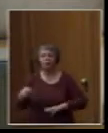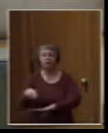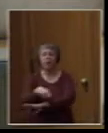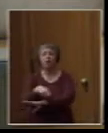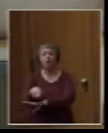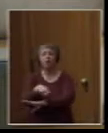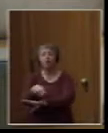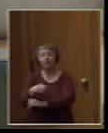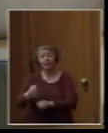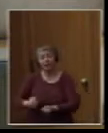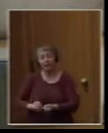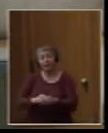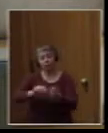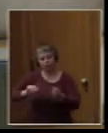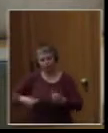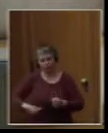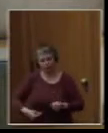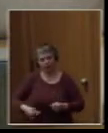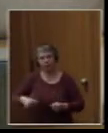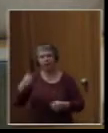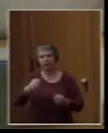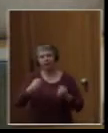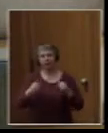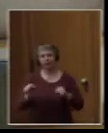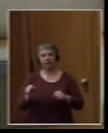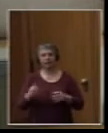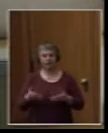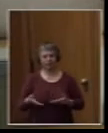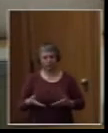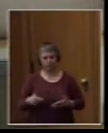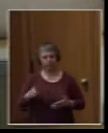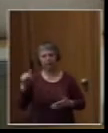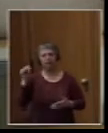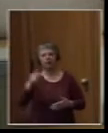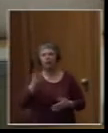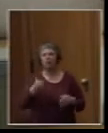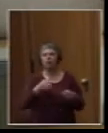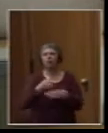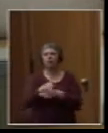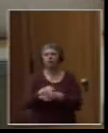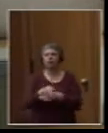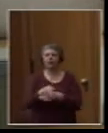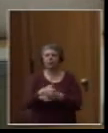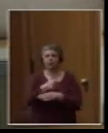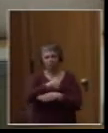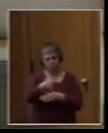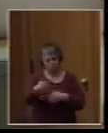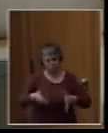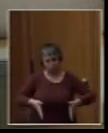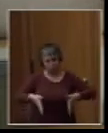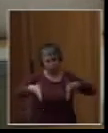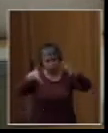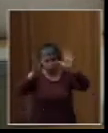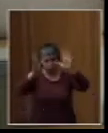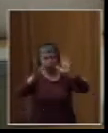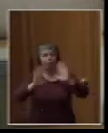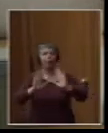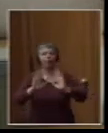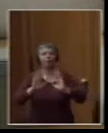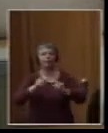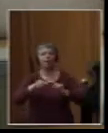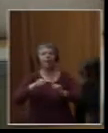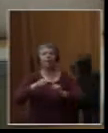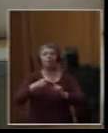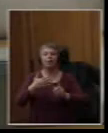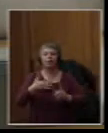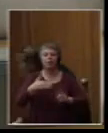διαβίωσης. Η προσβασιμότητα όχι μόνο στο δομημένο περιβάλλον, όπως υπόθηκε πολύ εύστοχα πριν, αλλά και στις υπηρεσίες και στα αγαθά, επιτρέπει στα